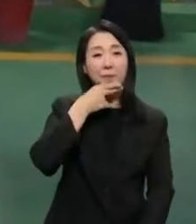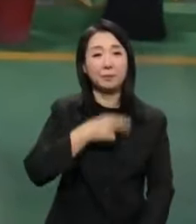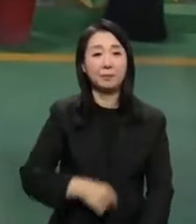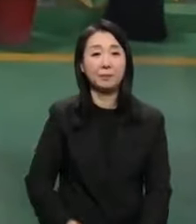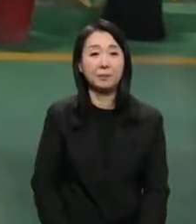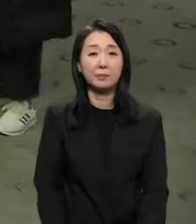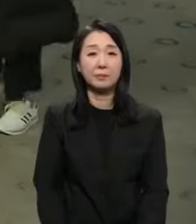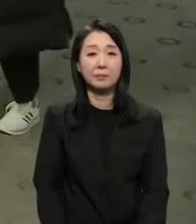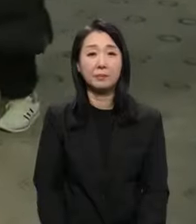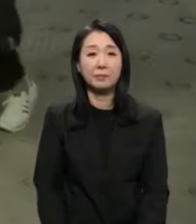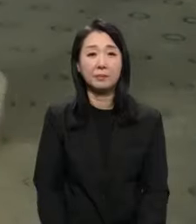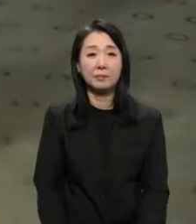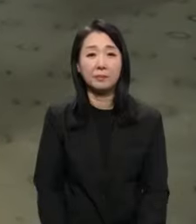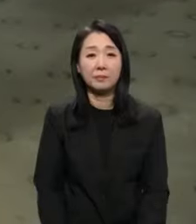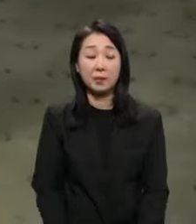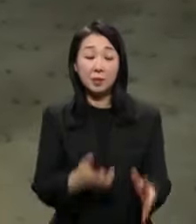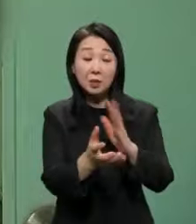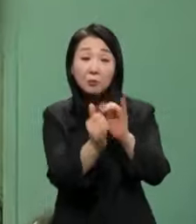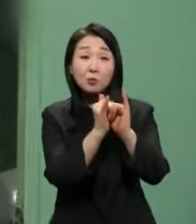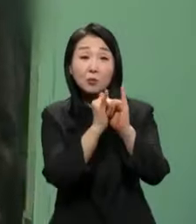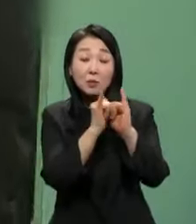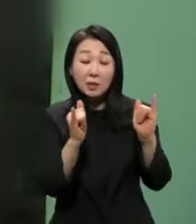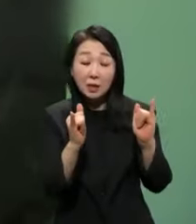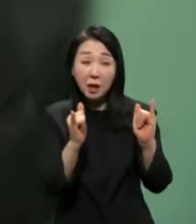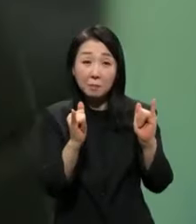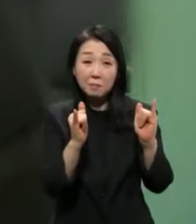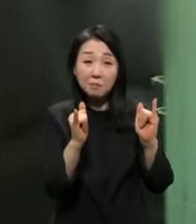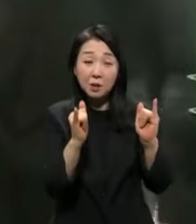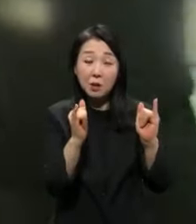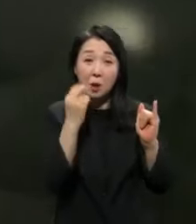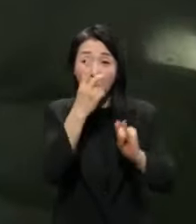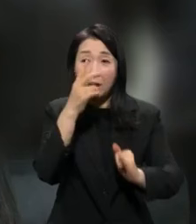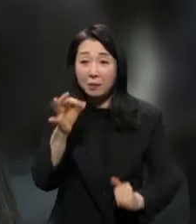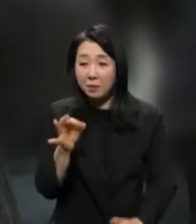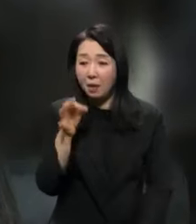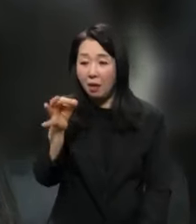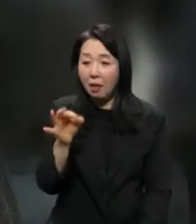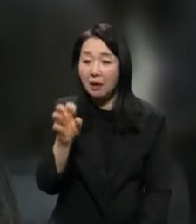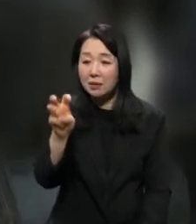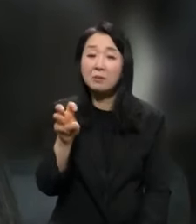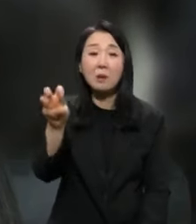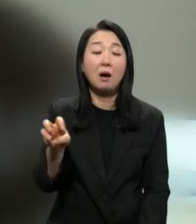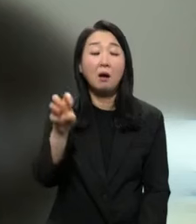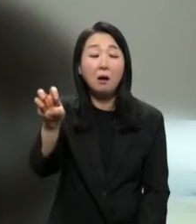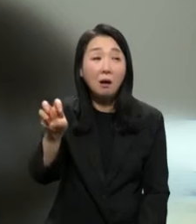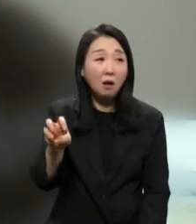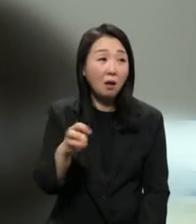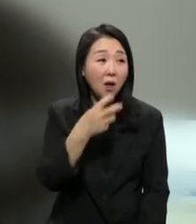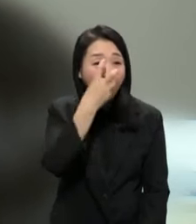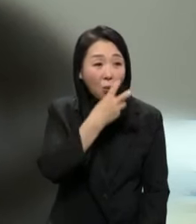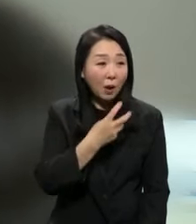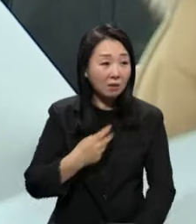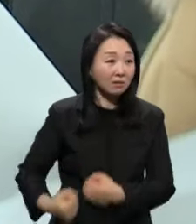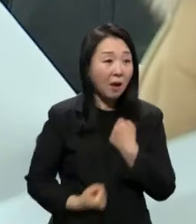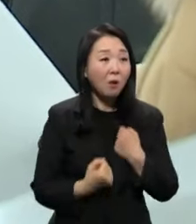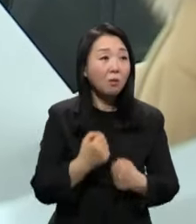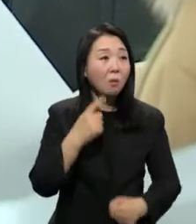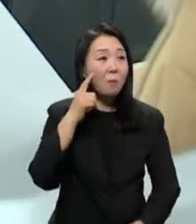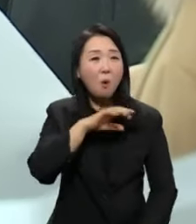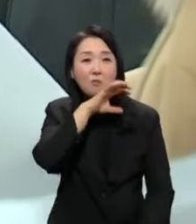합니다. 입주민들은 매달 관리비로 30만 원씩 받는데 대체 뭘 한 거냐며 분통을